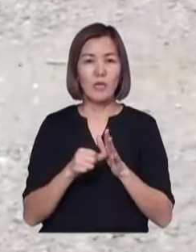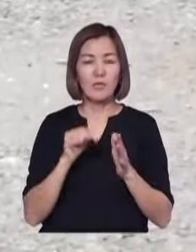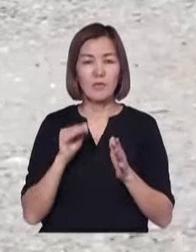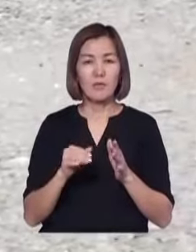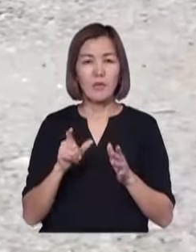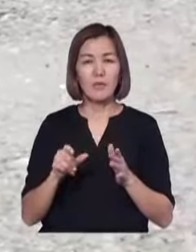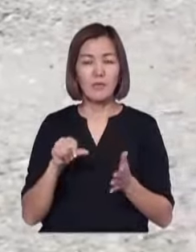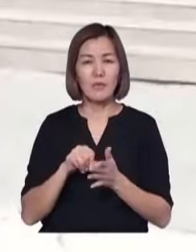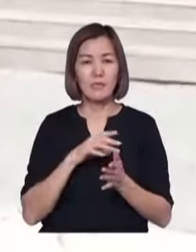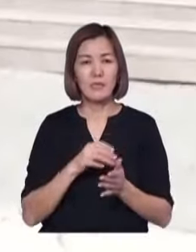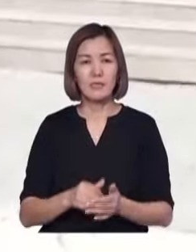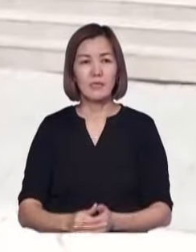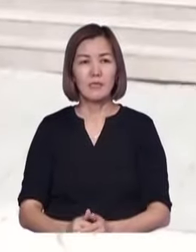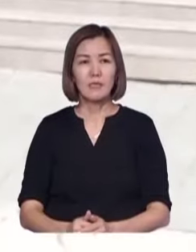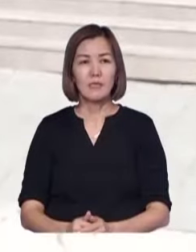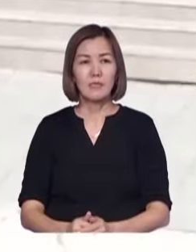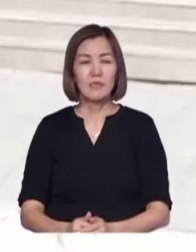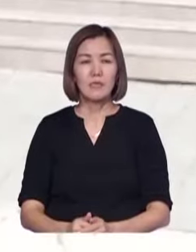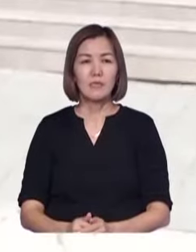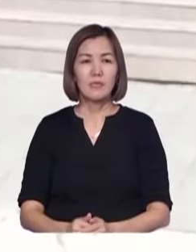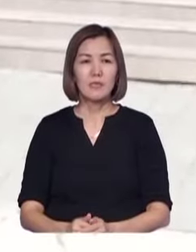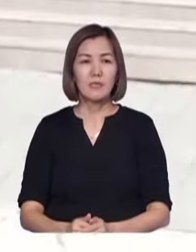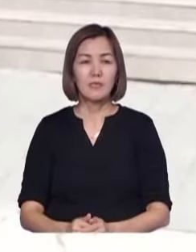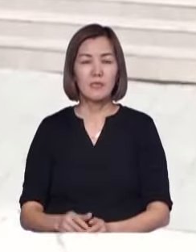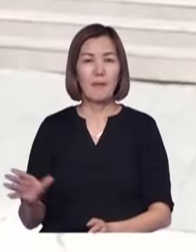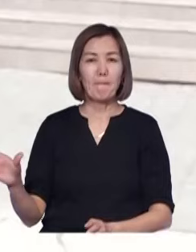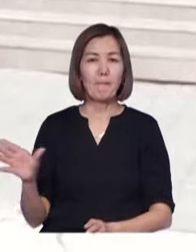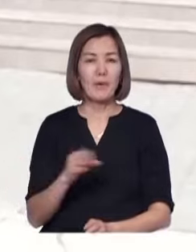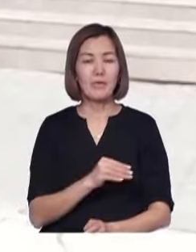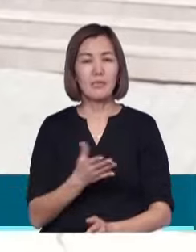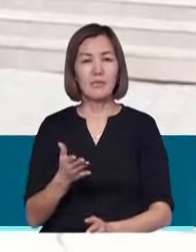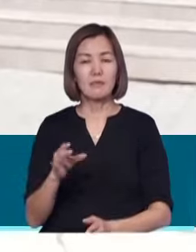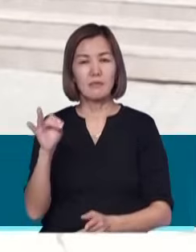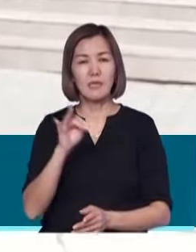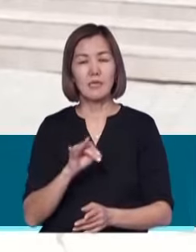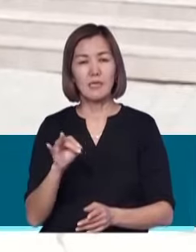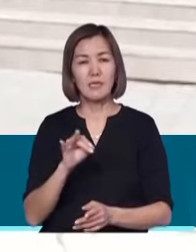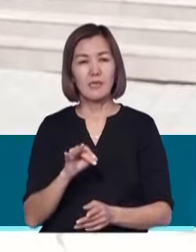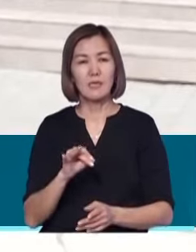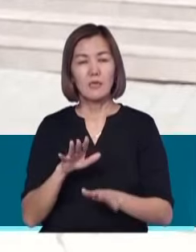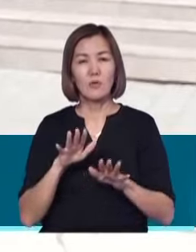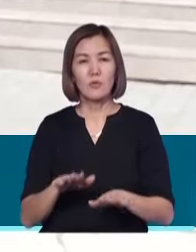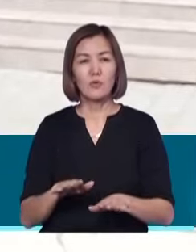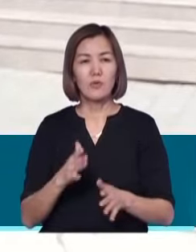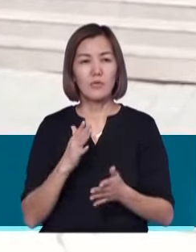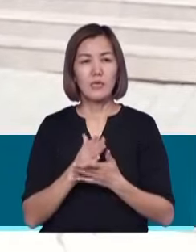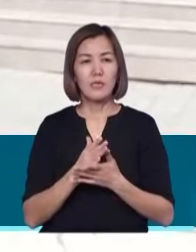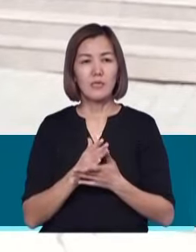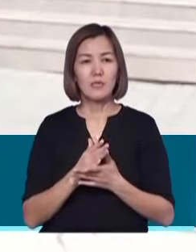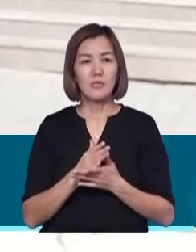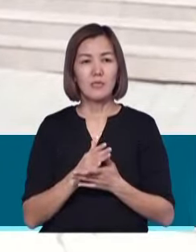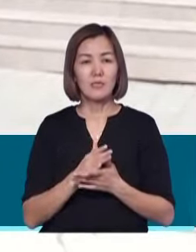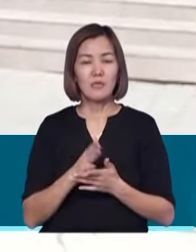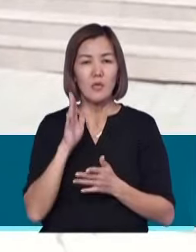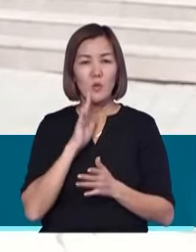адам қатысқан. Аудан көлемінде орналасқан барлық нау тарихи орындар, өзен